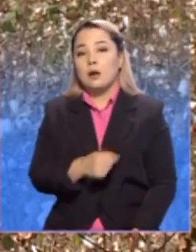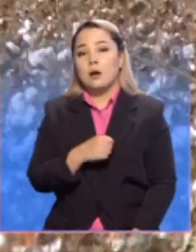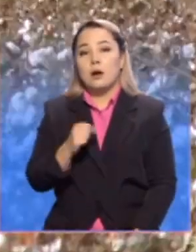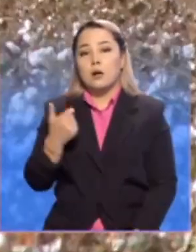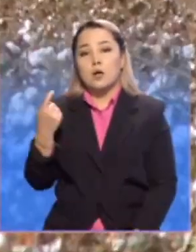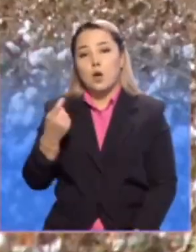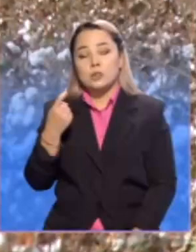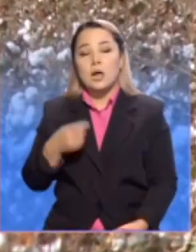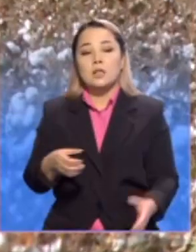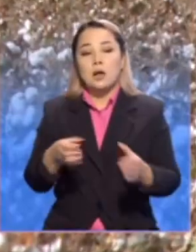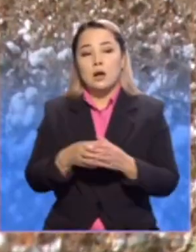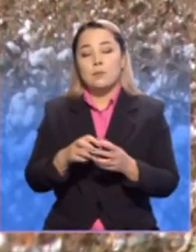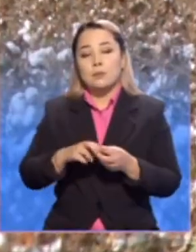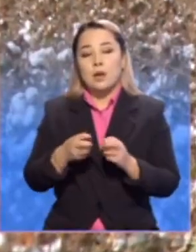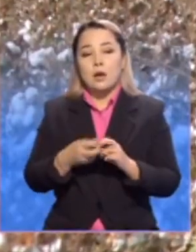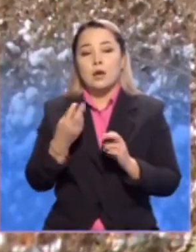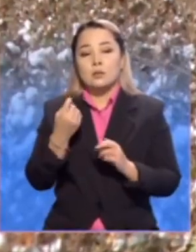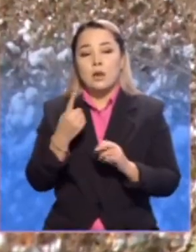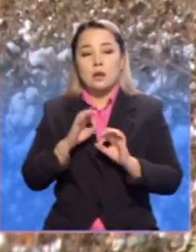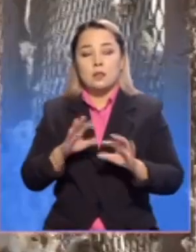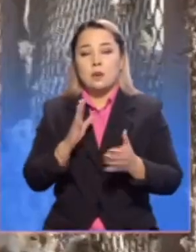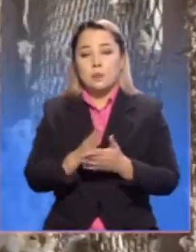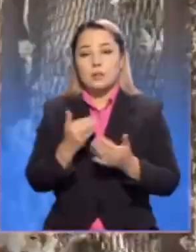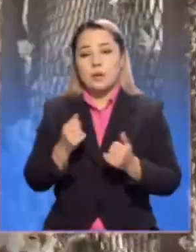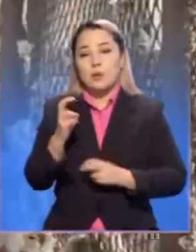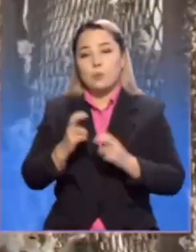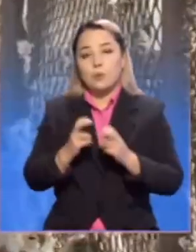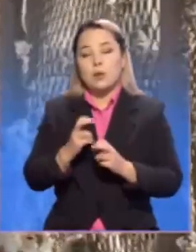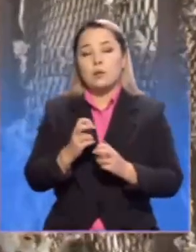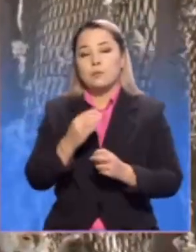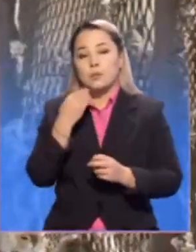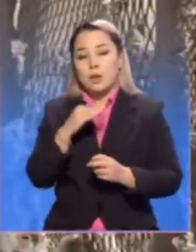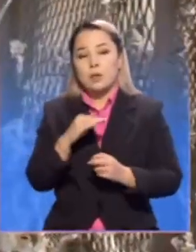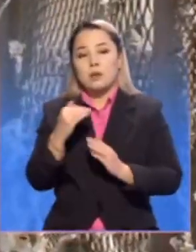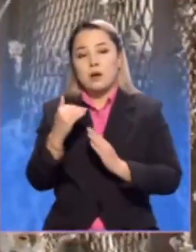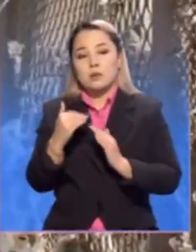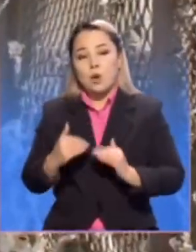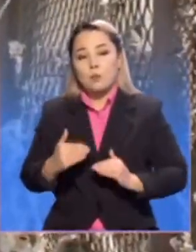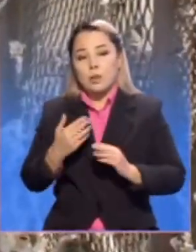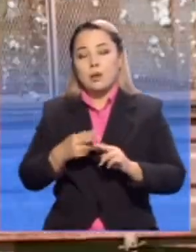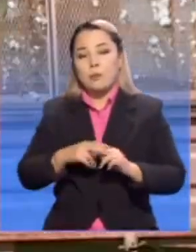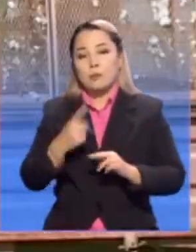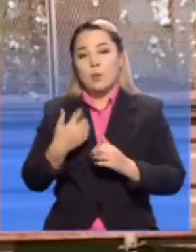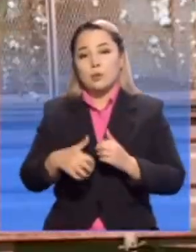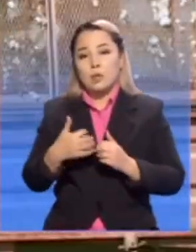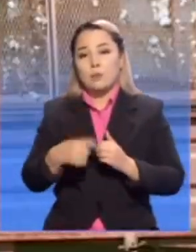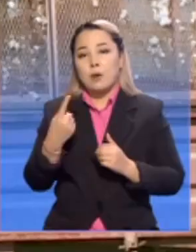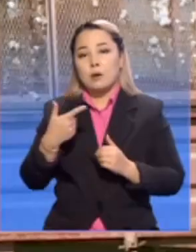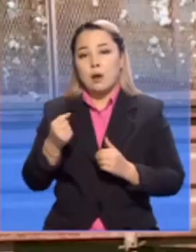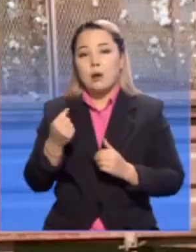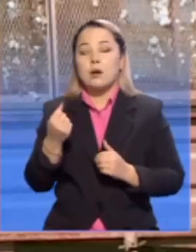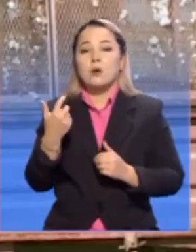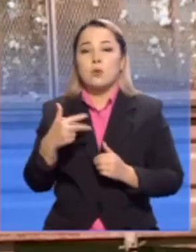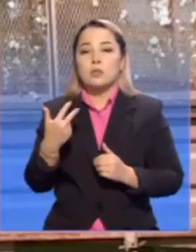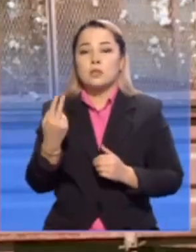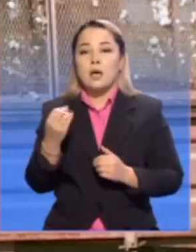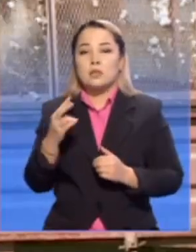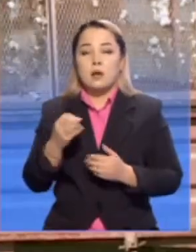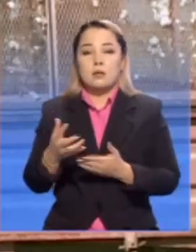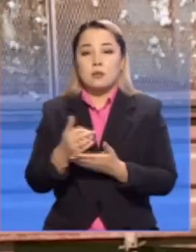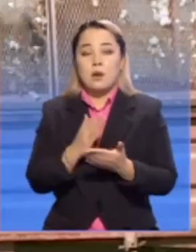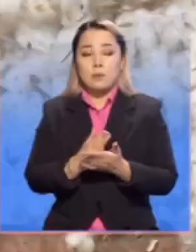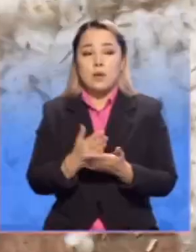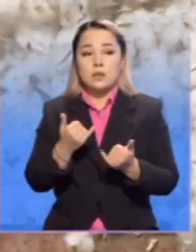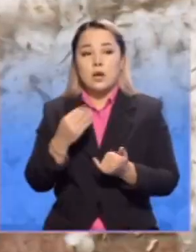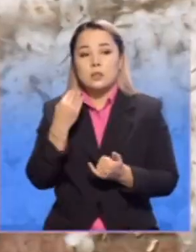Агросаланың маманы тағы бір түйткілді атады. Мақтаның өнімділігі төмен. Қазір орташа есеппен 1 гектардан 30 центнерден ғана шығады.